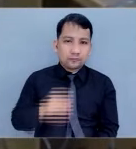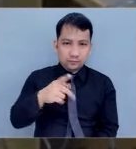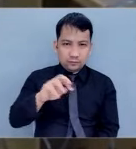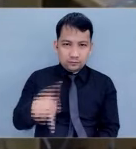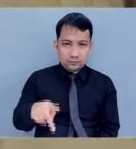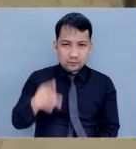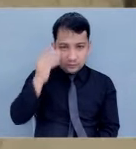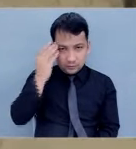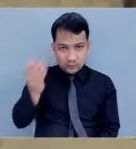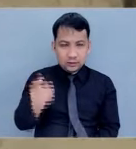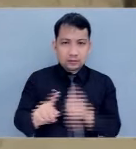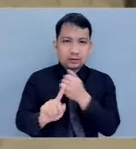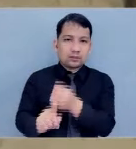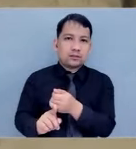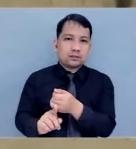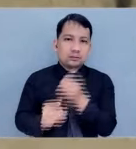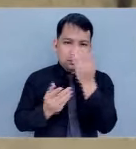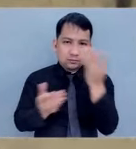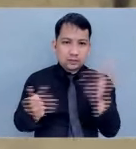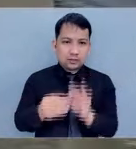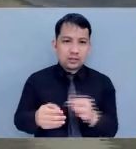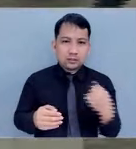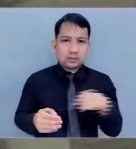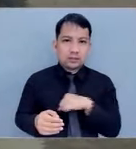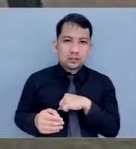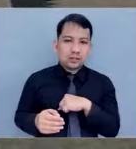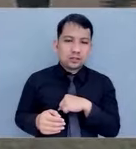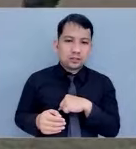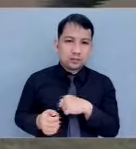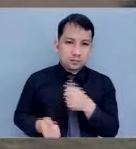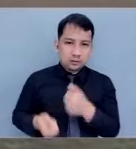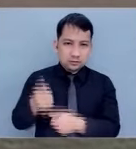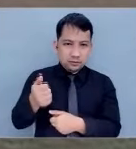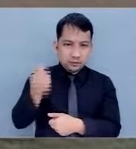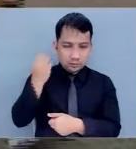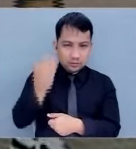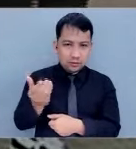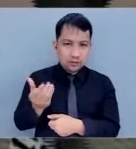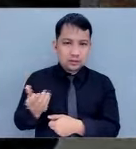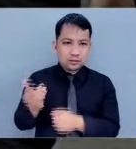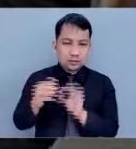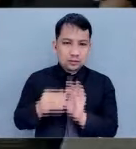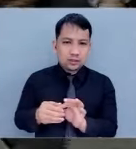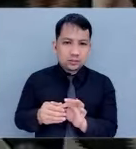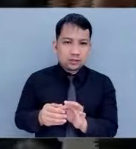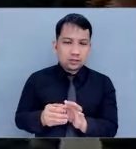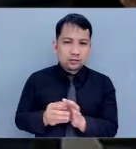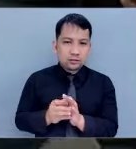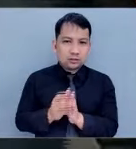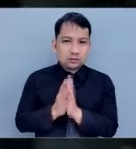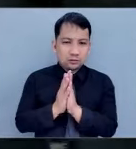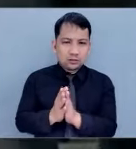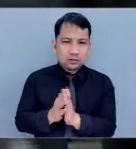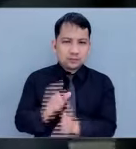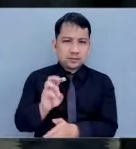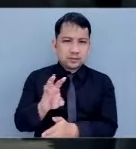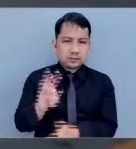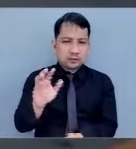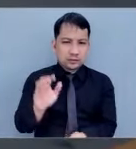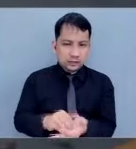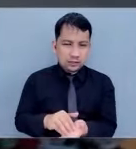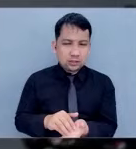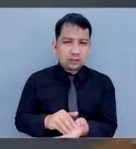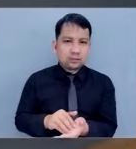rin sa problema sa cybercrime situation ng bansa. Katunayan sa kanilang datos, halos 16,000 ang naitalang kaso